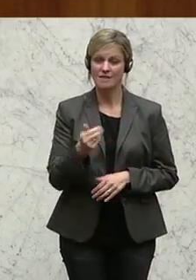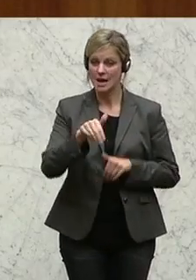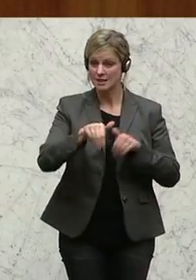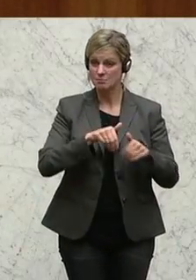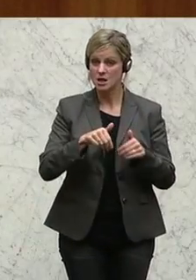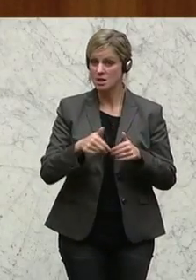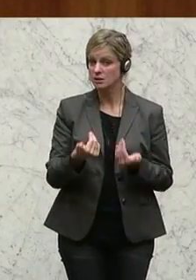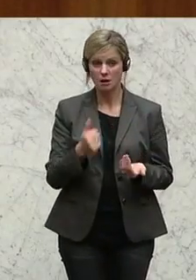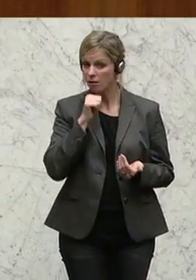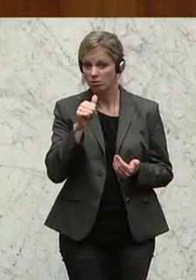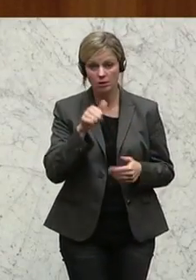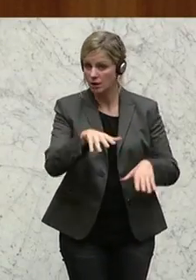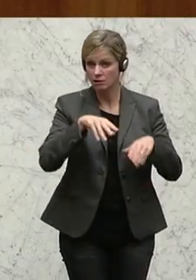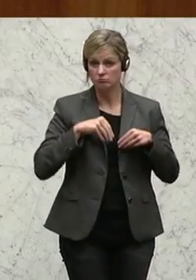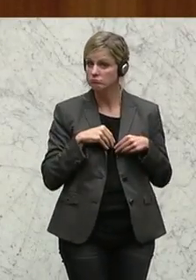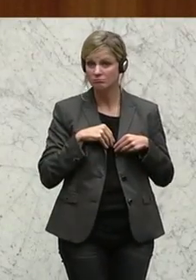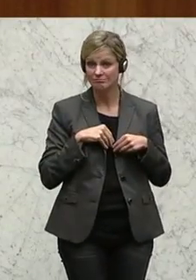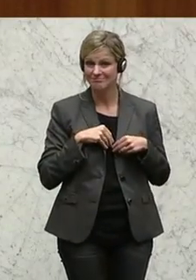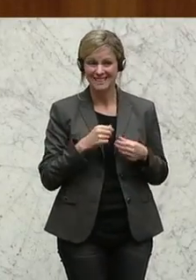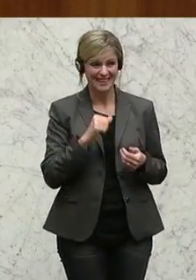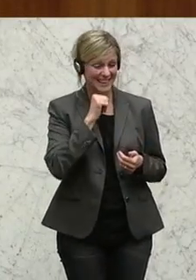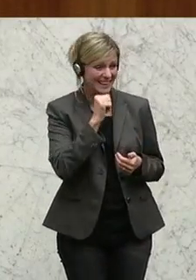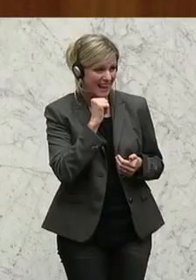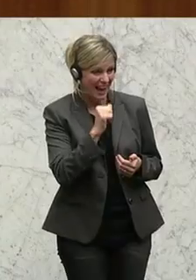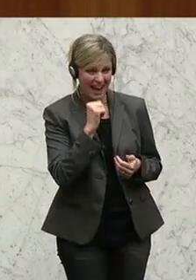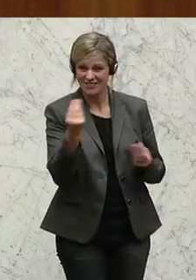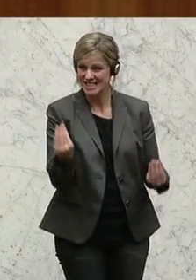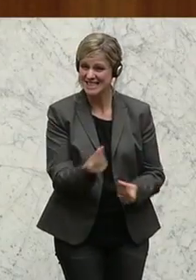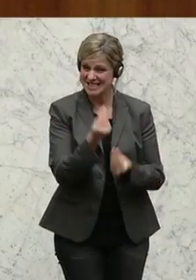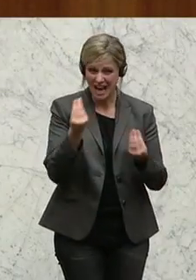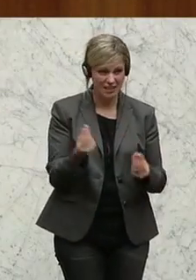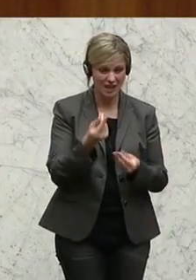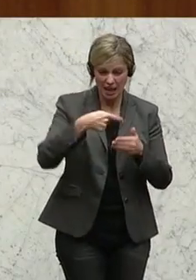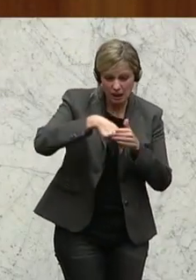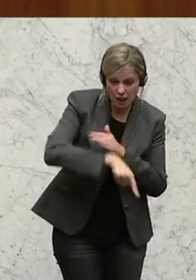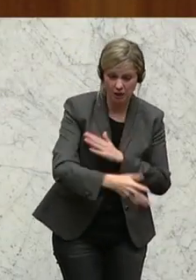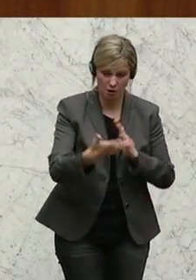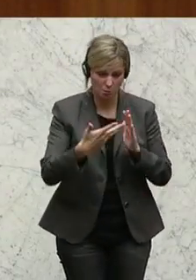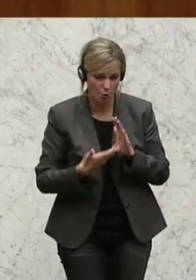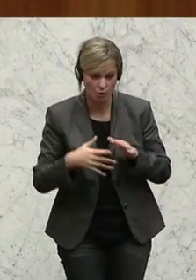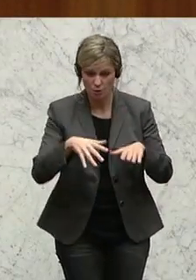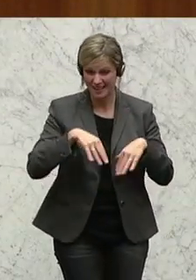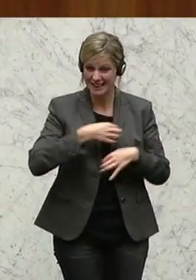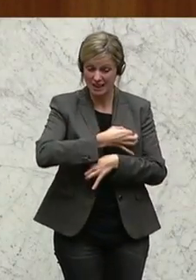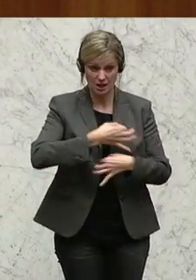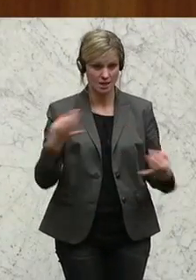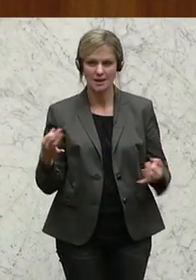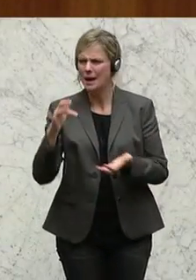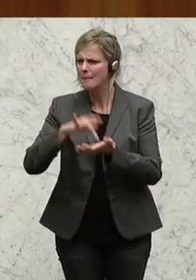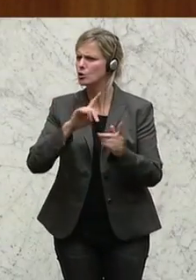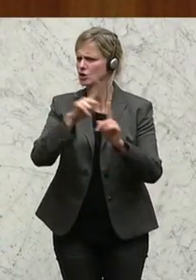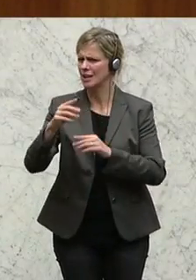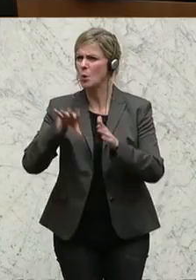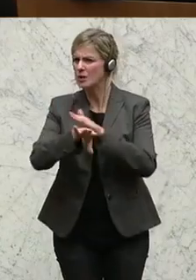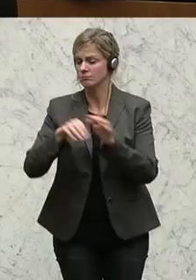haben rückverstaatlicht ohne eine Due Diligence, also ohne eine sachlich-inhaltlich tiefe Prüfung. Das würde kein mittelständisches Unternehmen